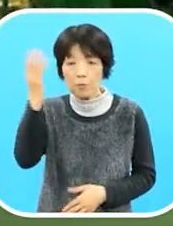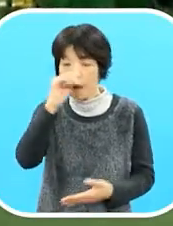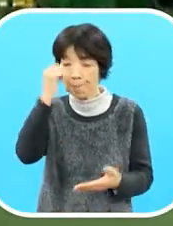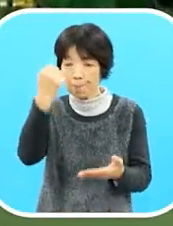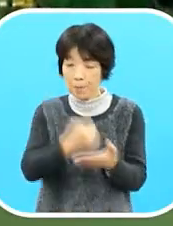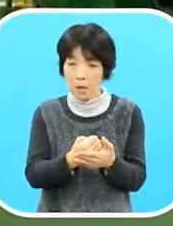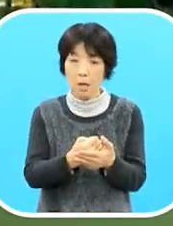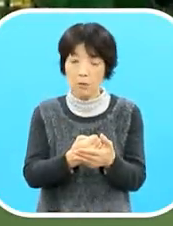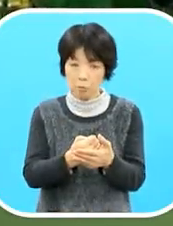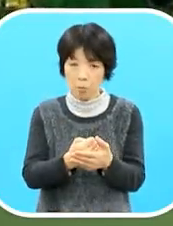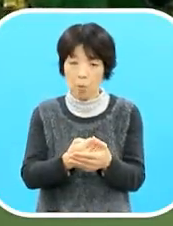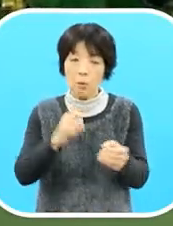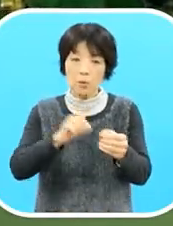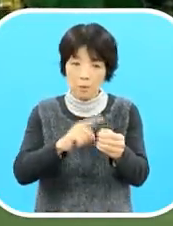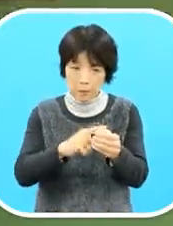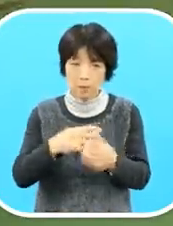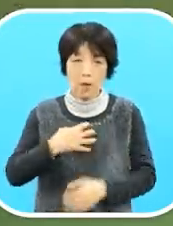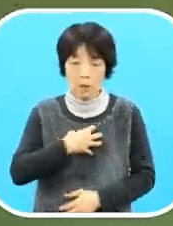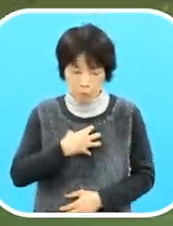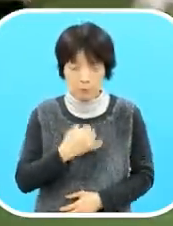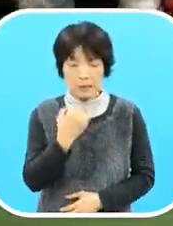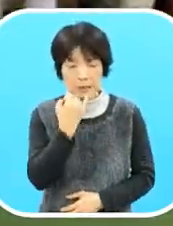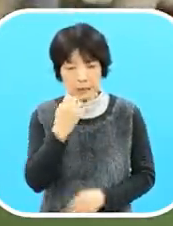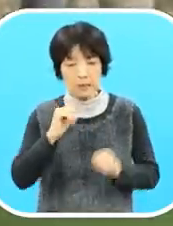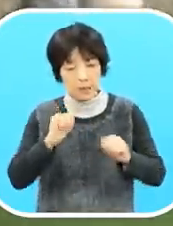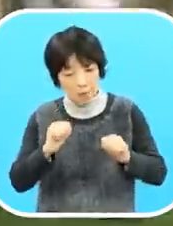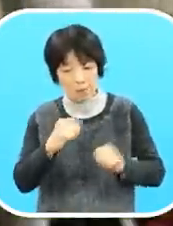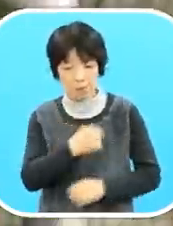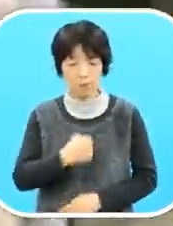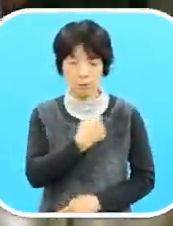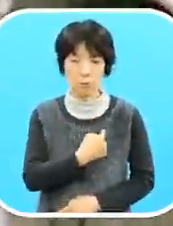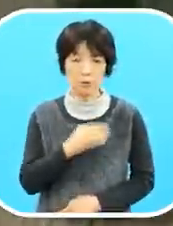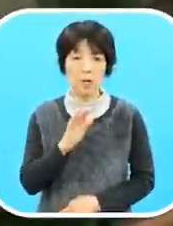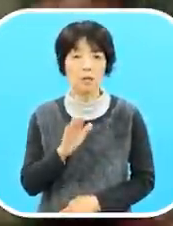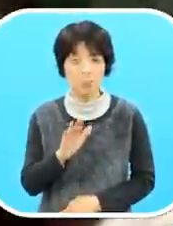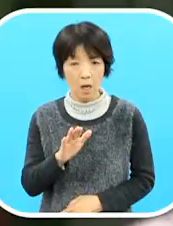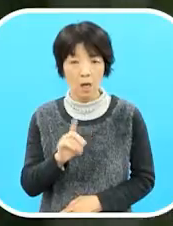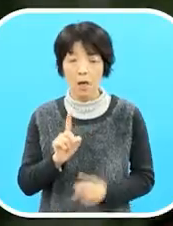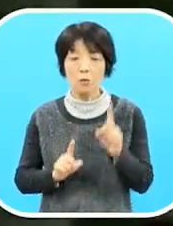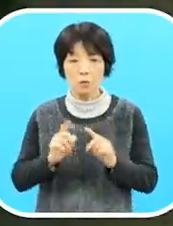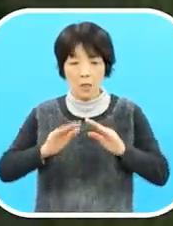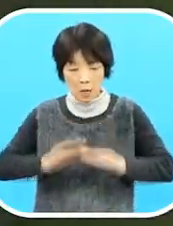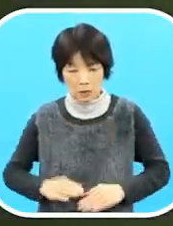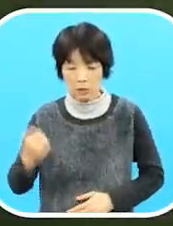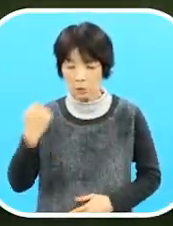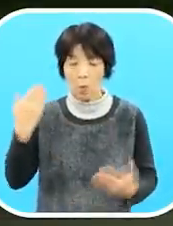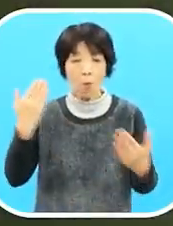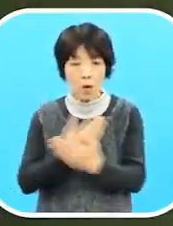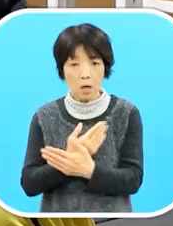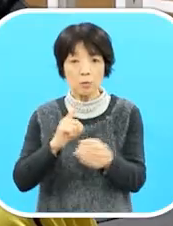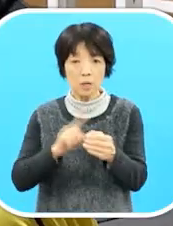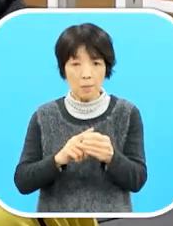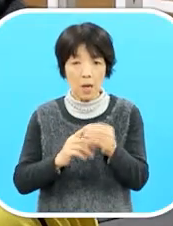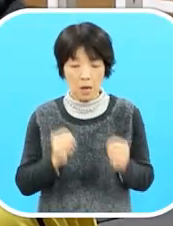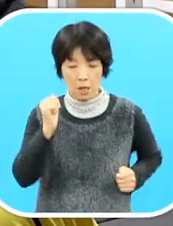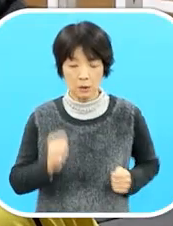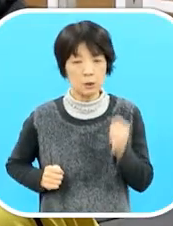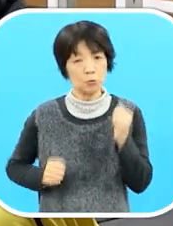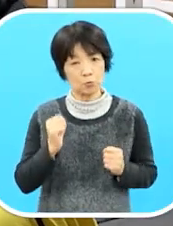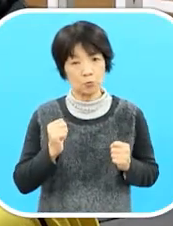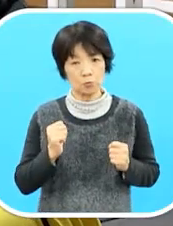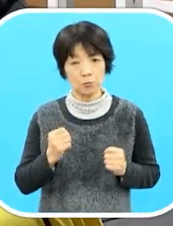ためになら本当に苦しいことでもやろうと思っていたので、とにかく下半身強化のためにランニングはしてきました。その体